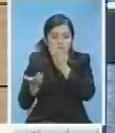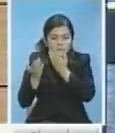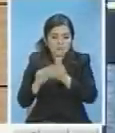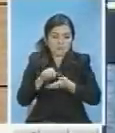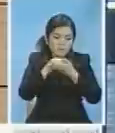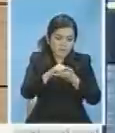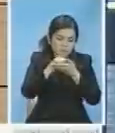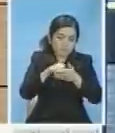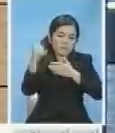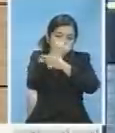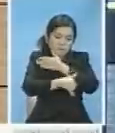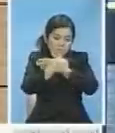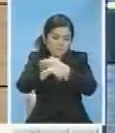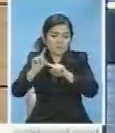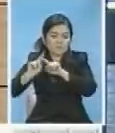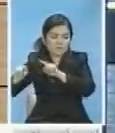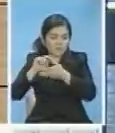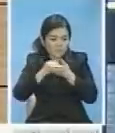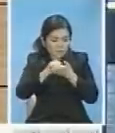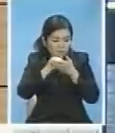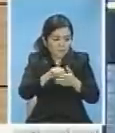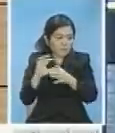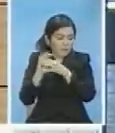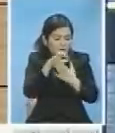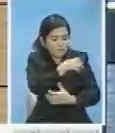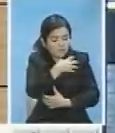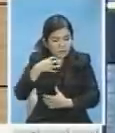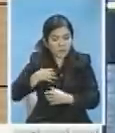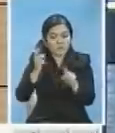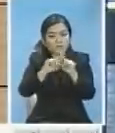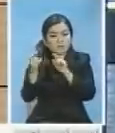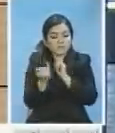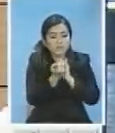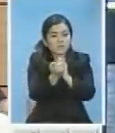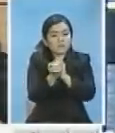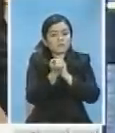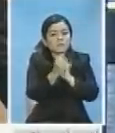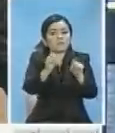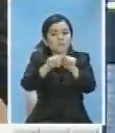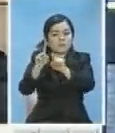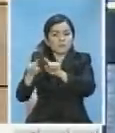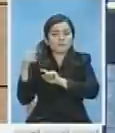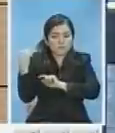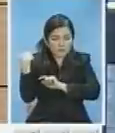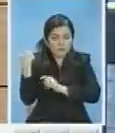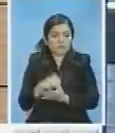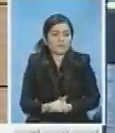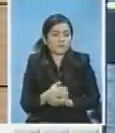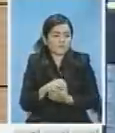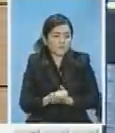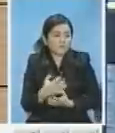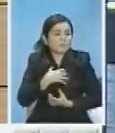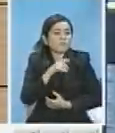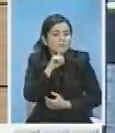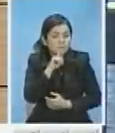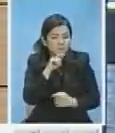ริการด้านการต่างประเทศรวมถึงการบริการด้านการกงสุลและกว่าการสร้างความสัมพันธ์ต่างๆเพราะฉะนั้นผมจึงอยากกราบเรียนท่